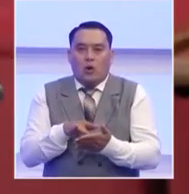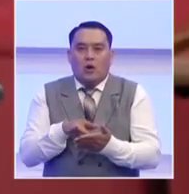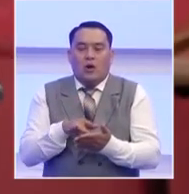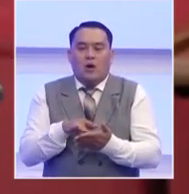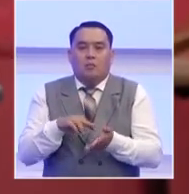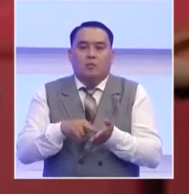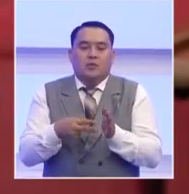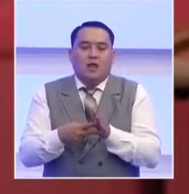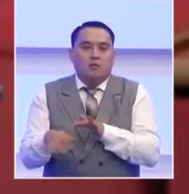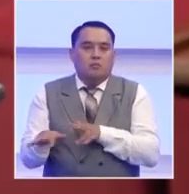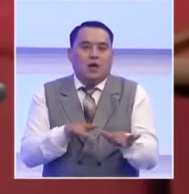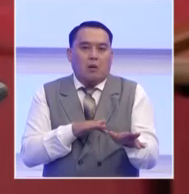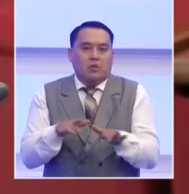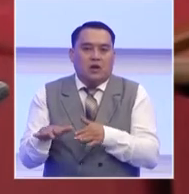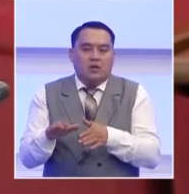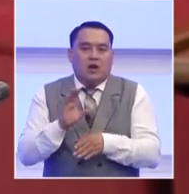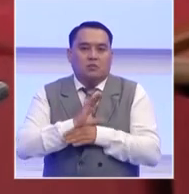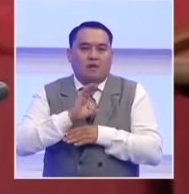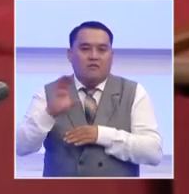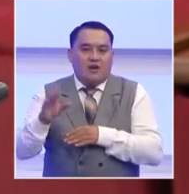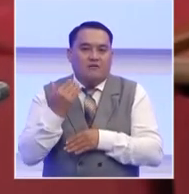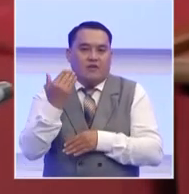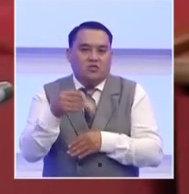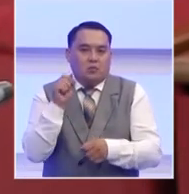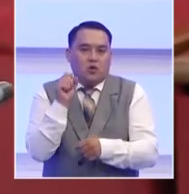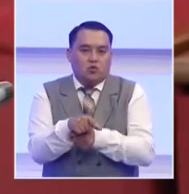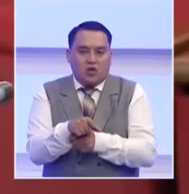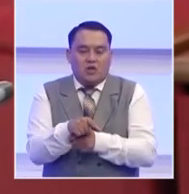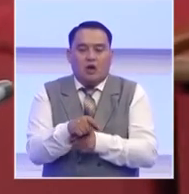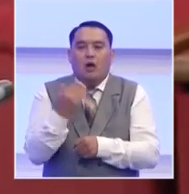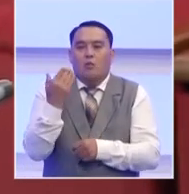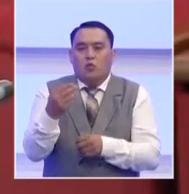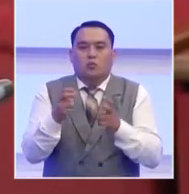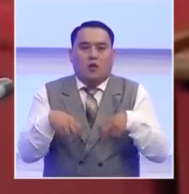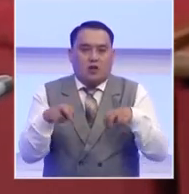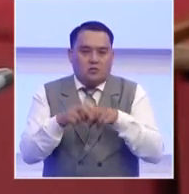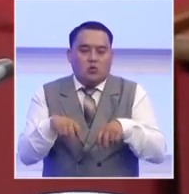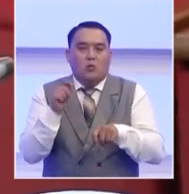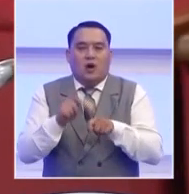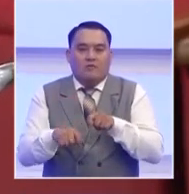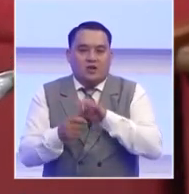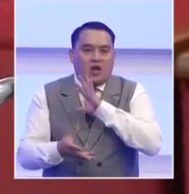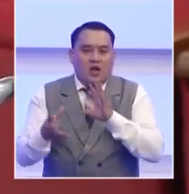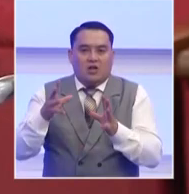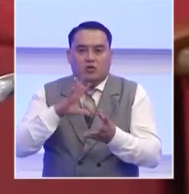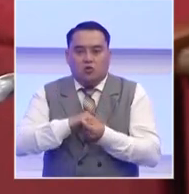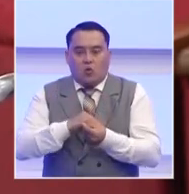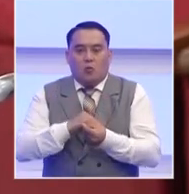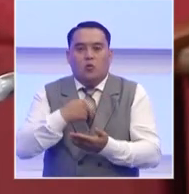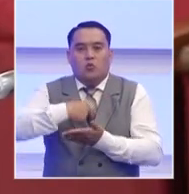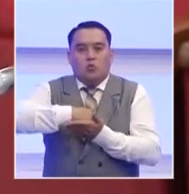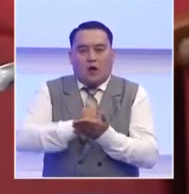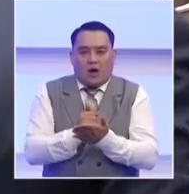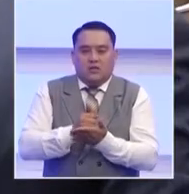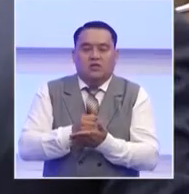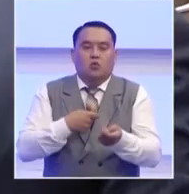Алтыколь. План мероприятий мы направляли в соответствии с вашим поручением. Это они будут рассматривать, и итогом которого должно стать постановление